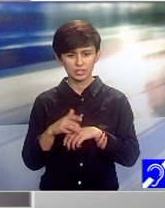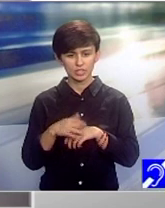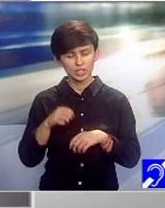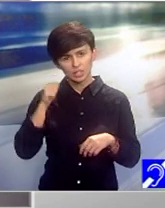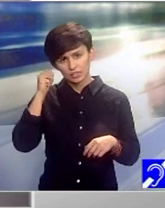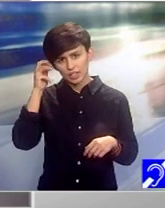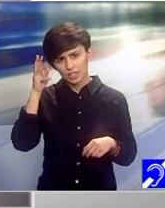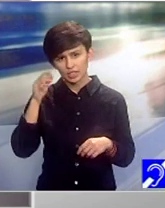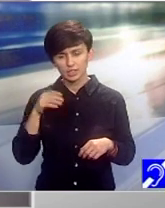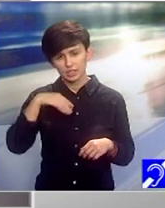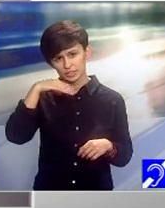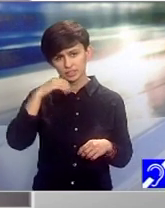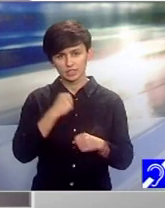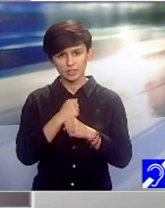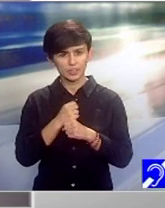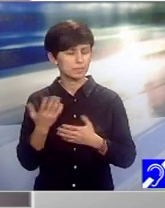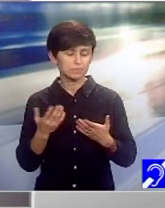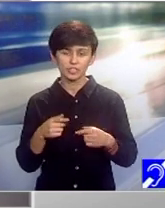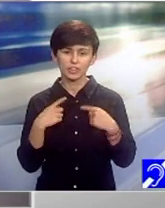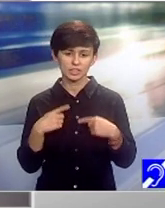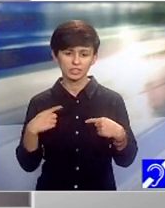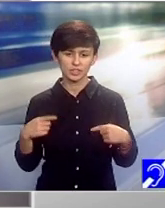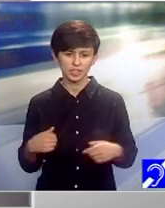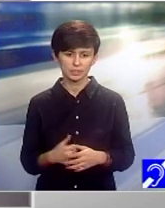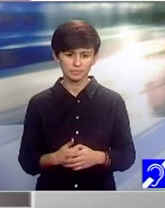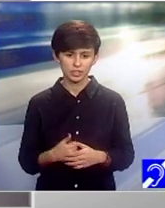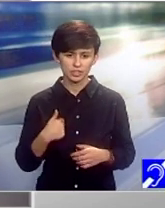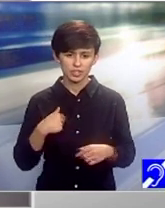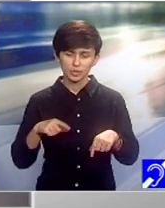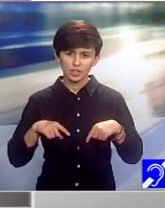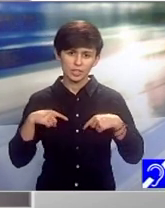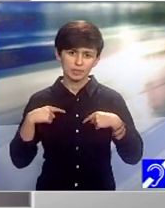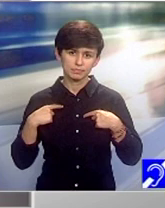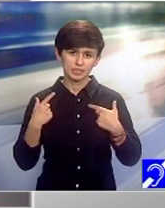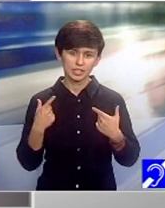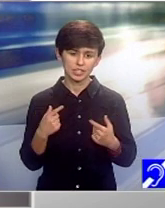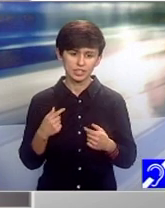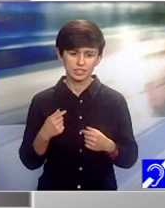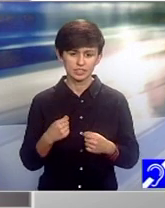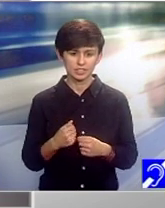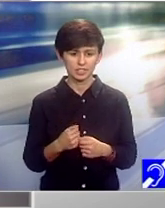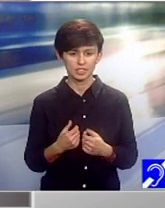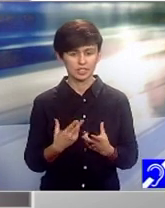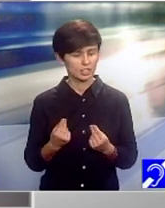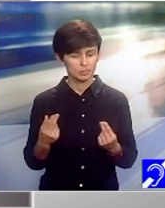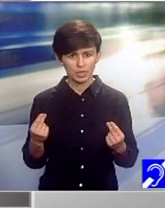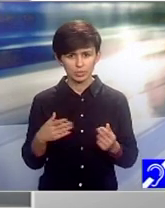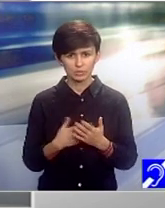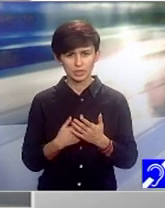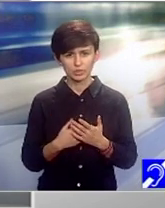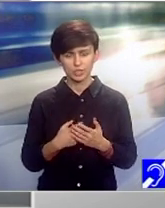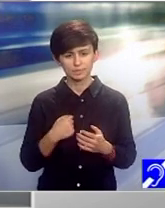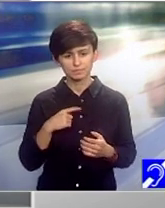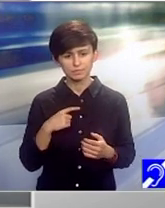diferit și îmi trăiesc viața din plin, deoarece știu că e scurtă, se poate întâmpla orice